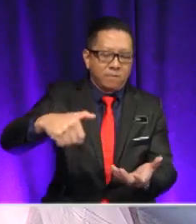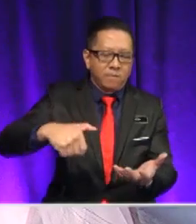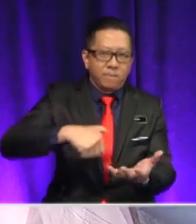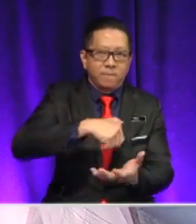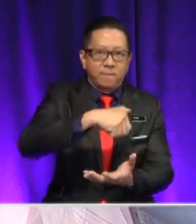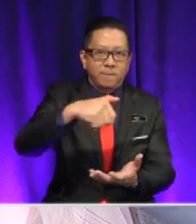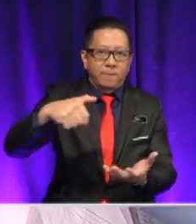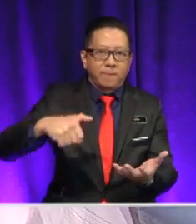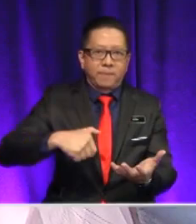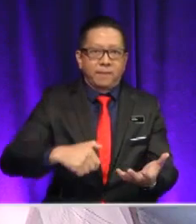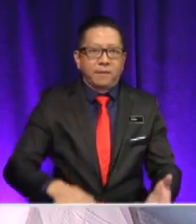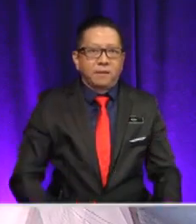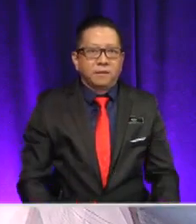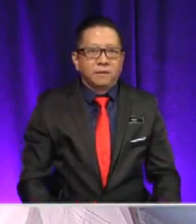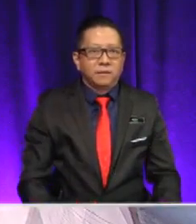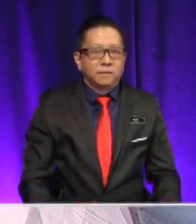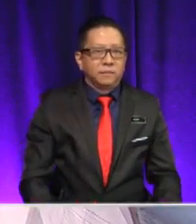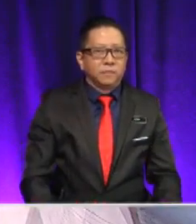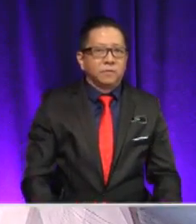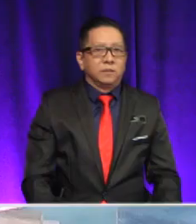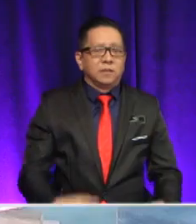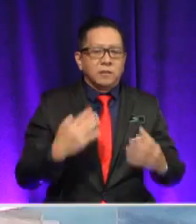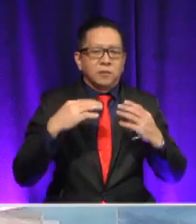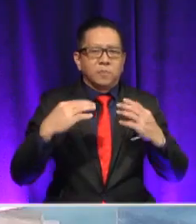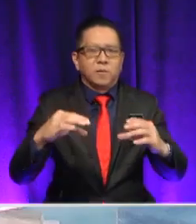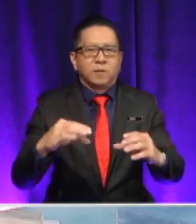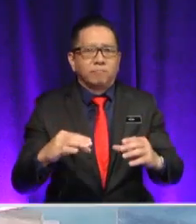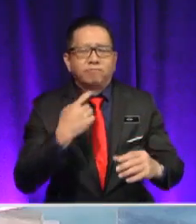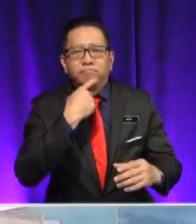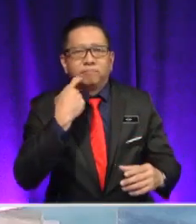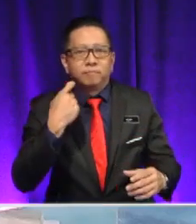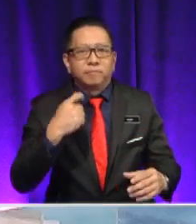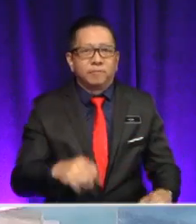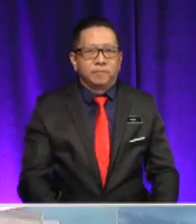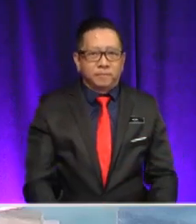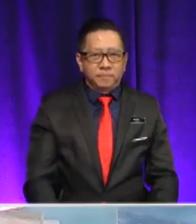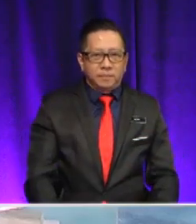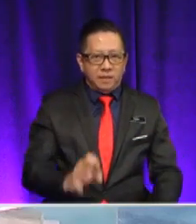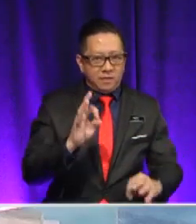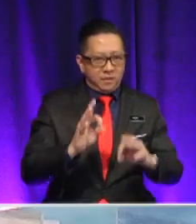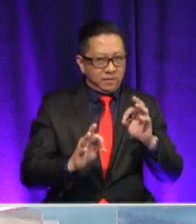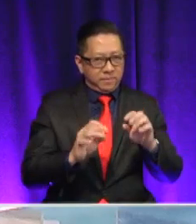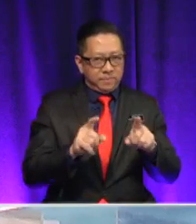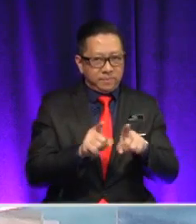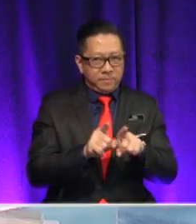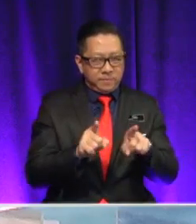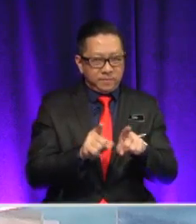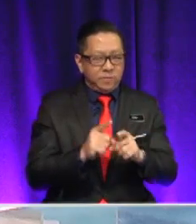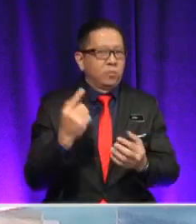nya adalah mempercepatkan proses pengeringan itulah Oke kalau masih tua